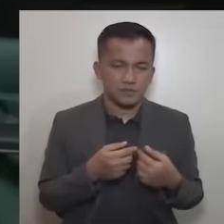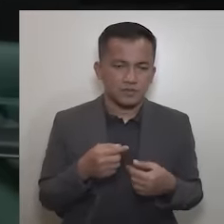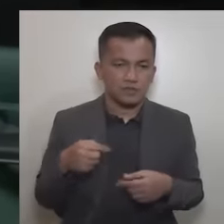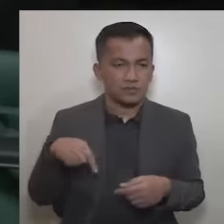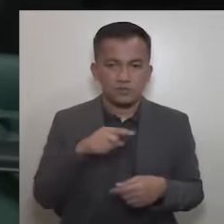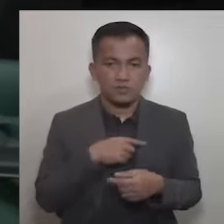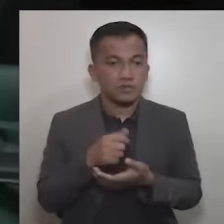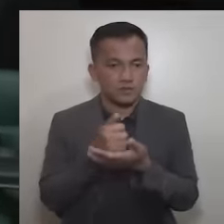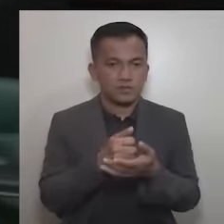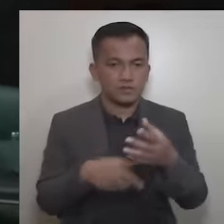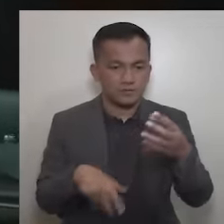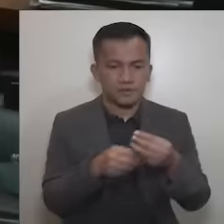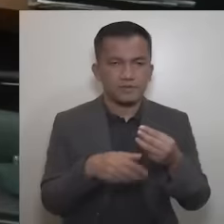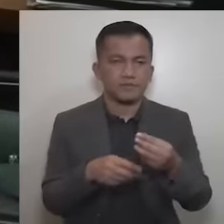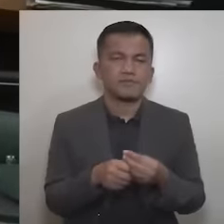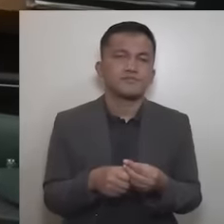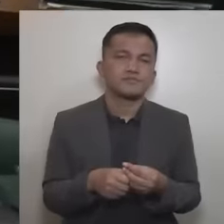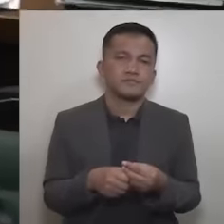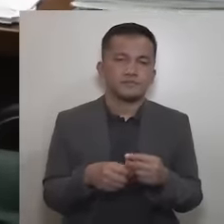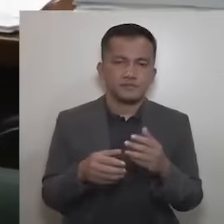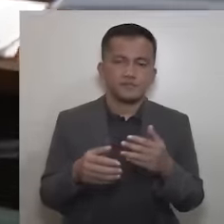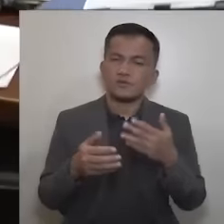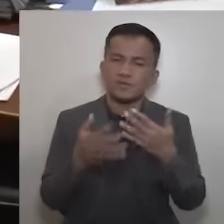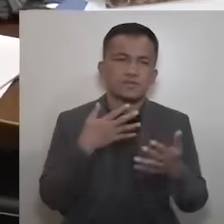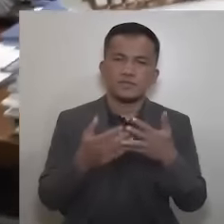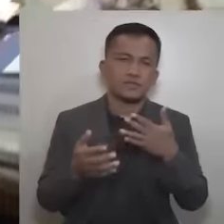kampanya. Tulungan ho namin sila na i-follow up. So